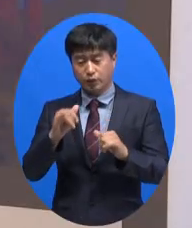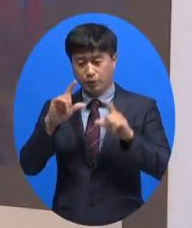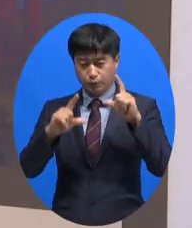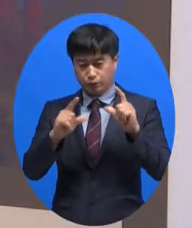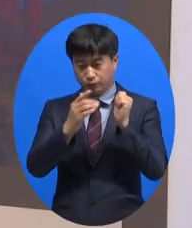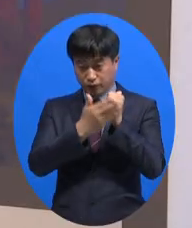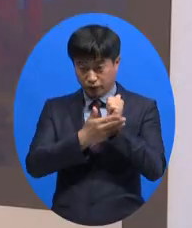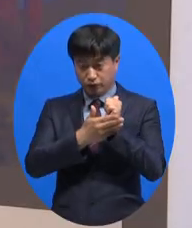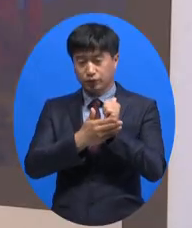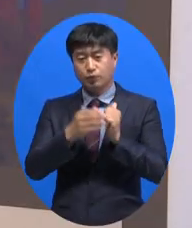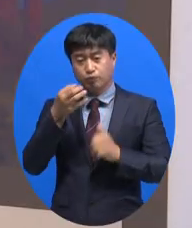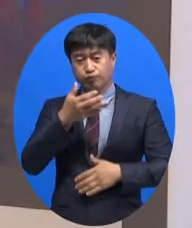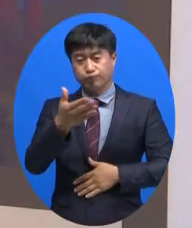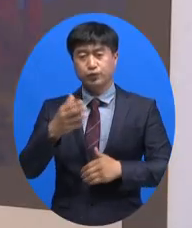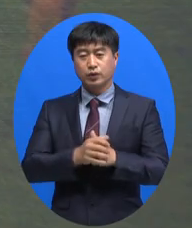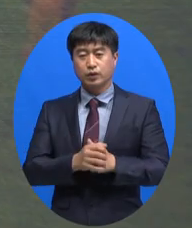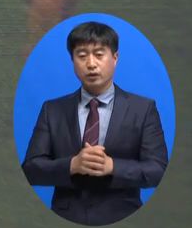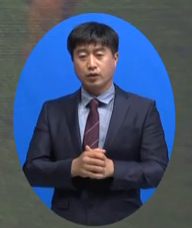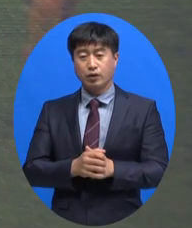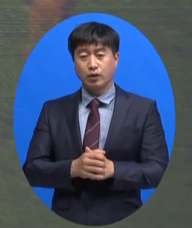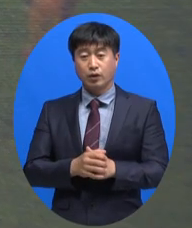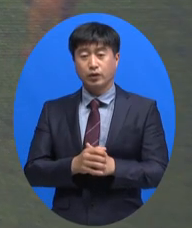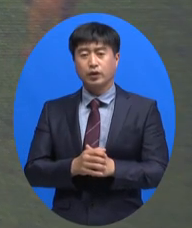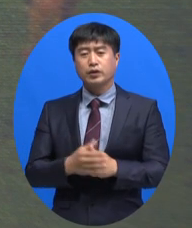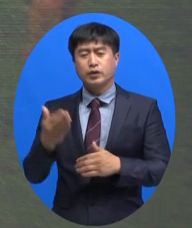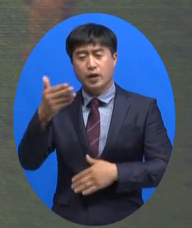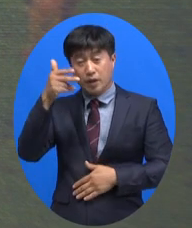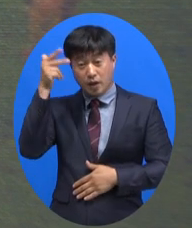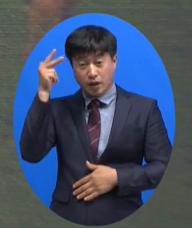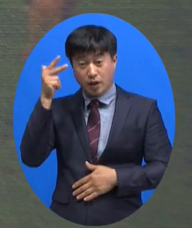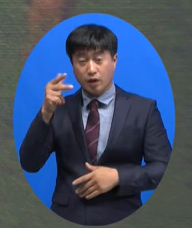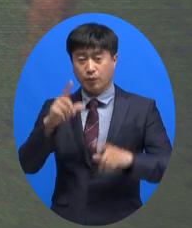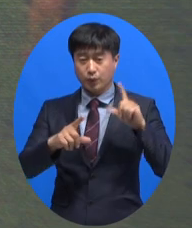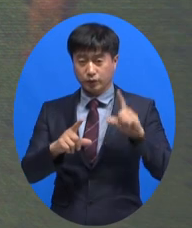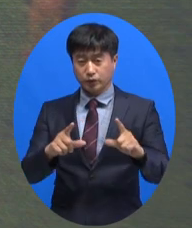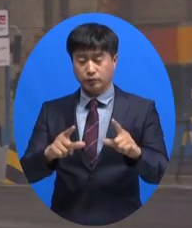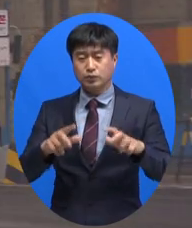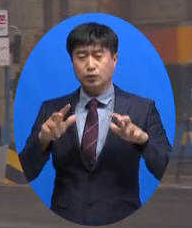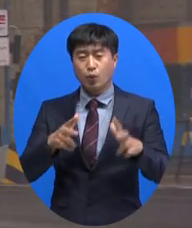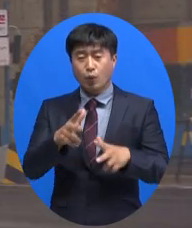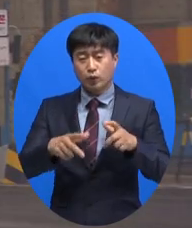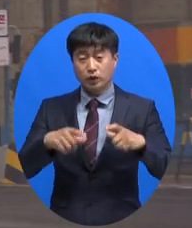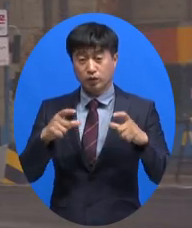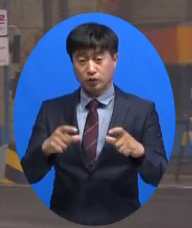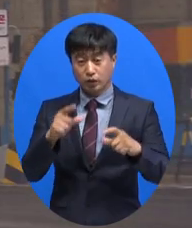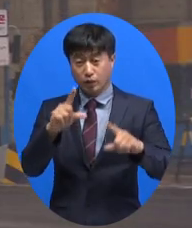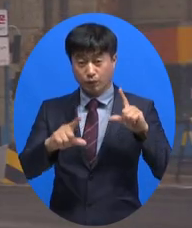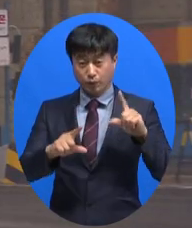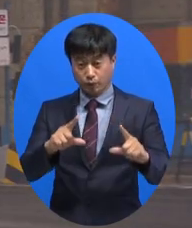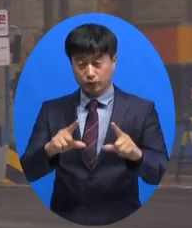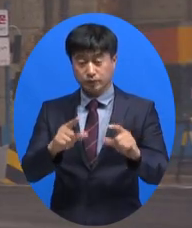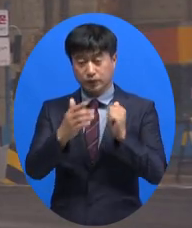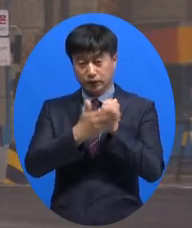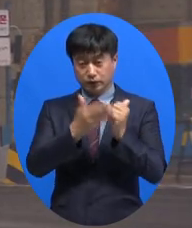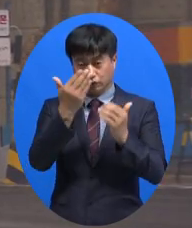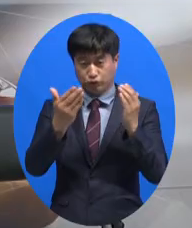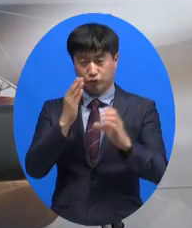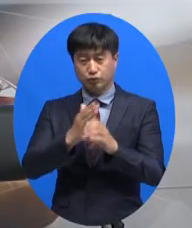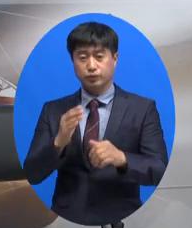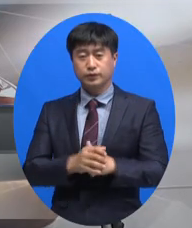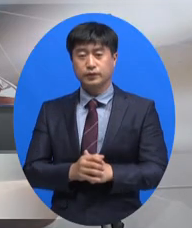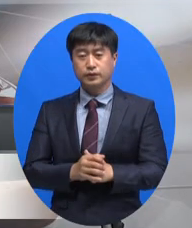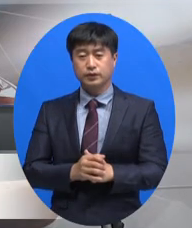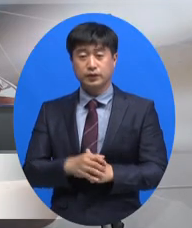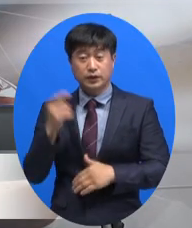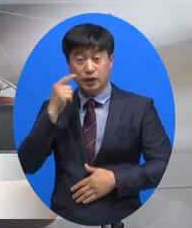개성공업지구 지원재단의 협조로 옛 경도지역인 개성의 모습과 개성공단의 일상을 담은 사진도 전시 중입니다